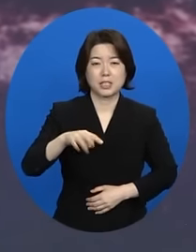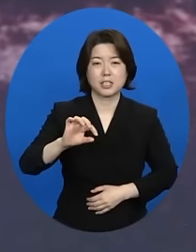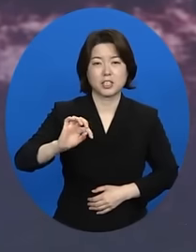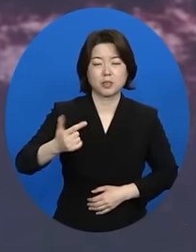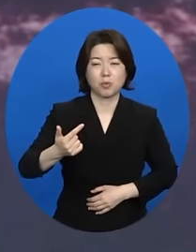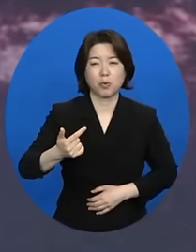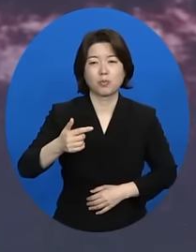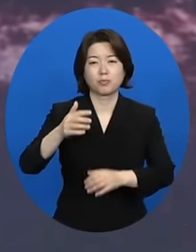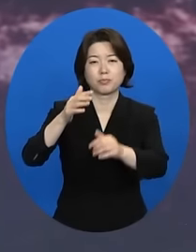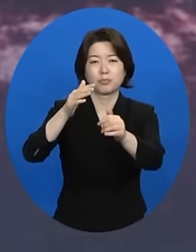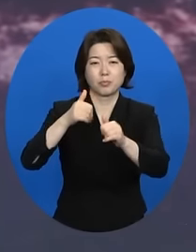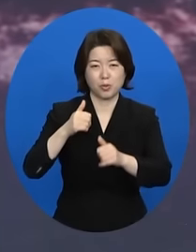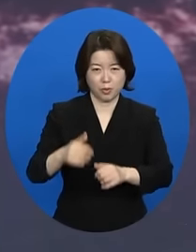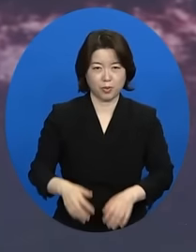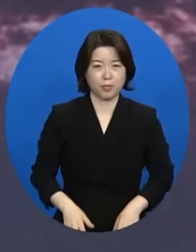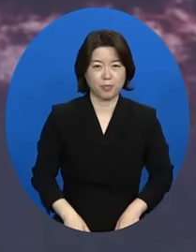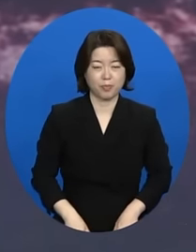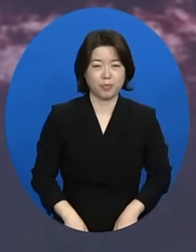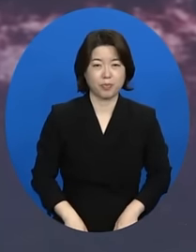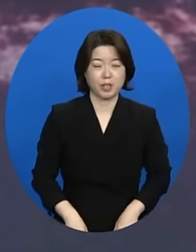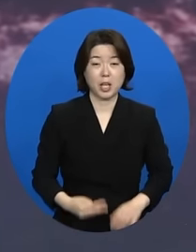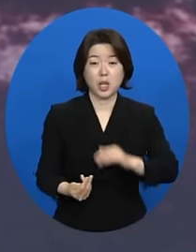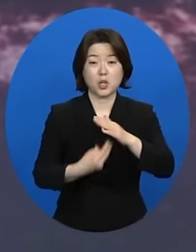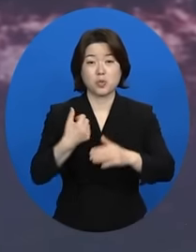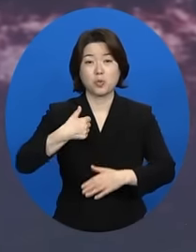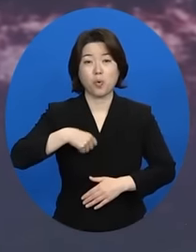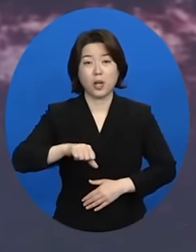거예요. 요한의 아들